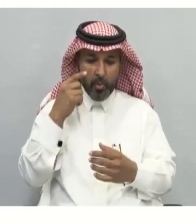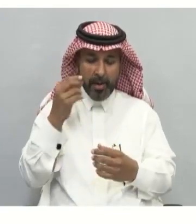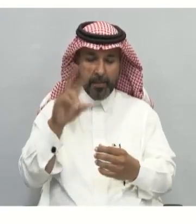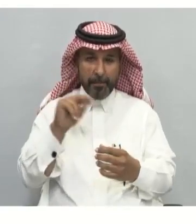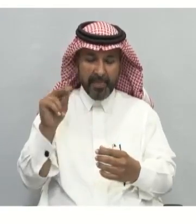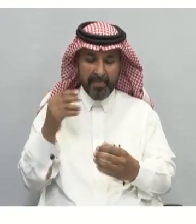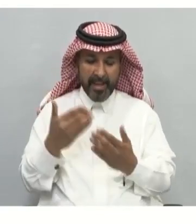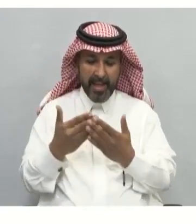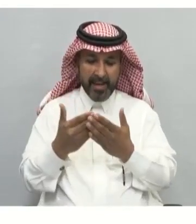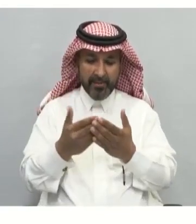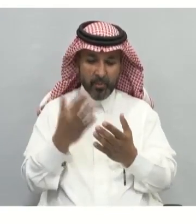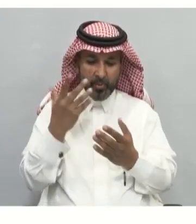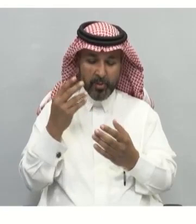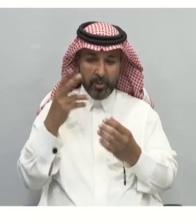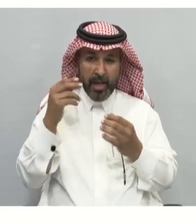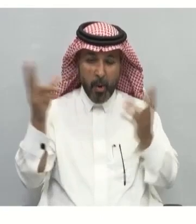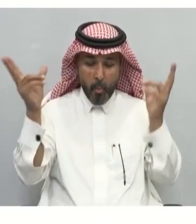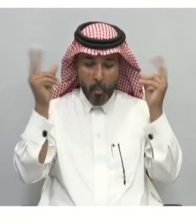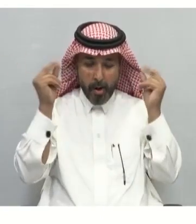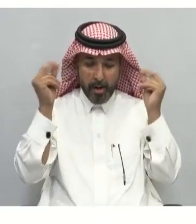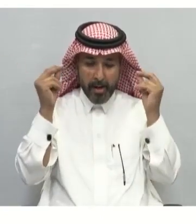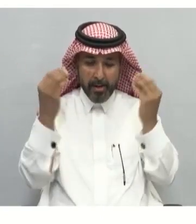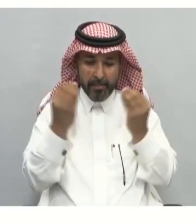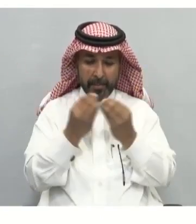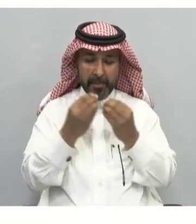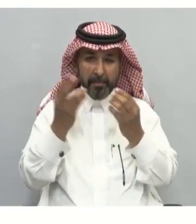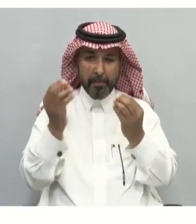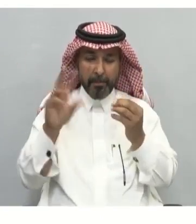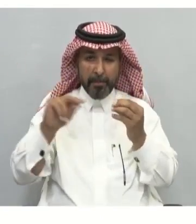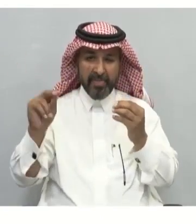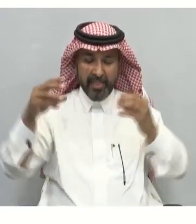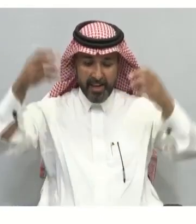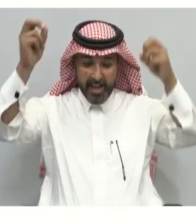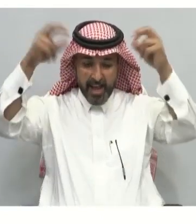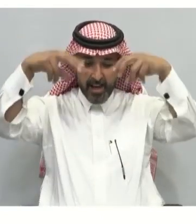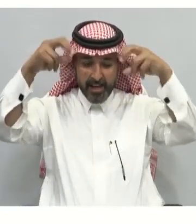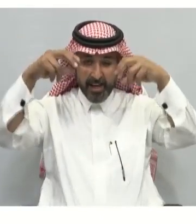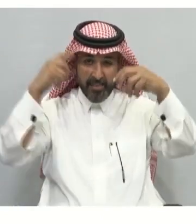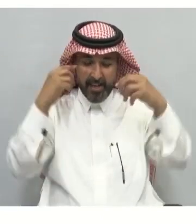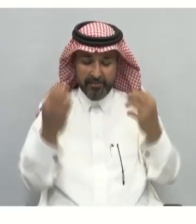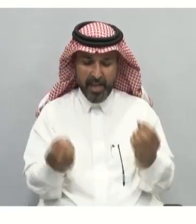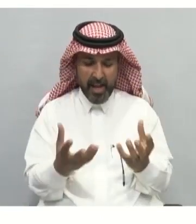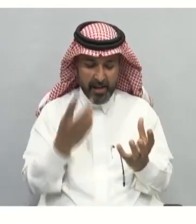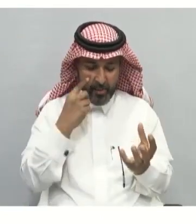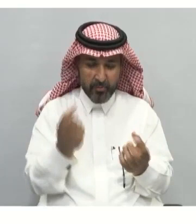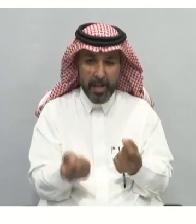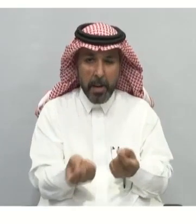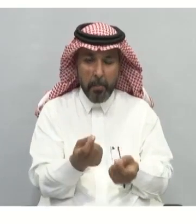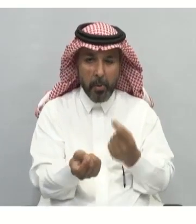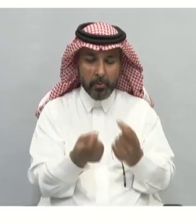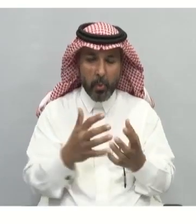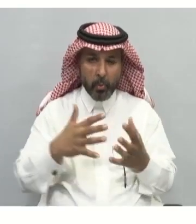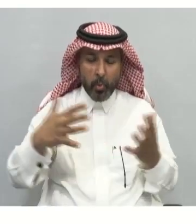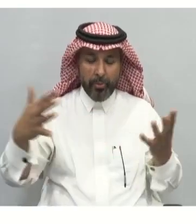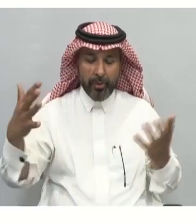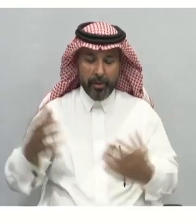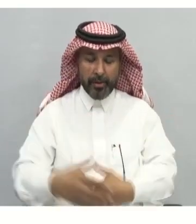نقيه قبلت الماء فكان منها نقيه قبلت الماء فانبتت الكلا والعشب الكثير